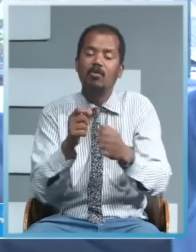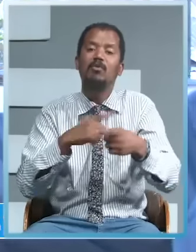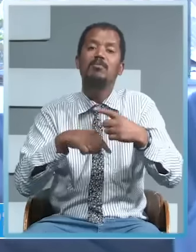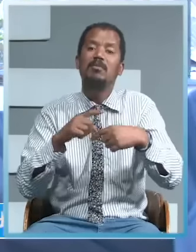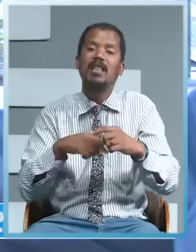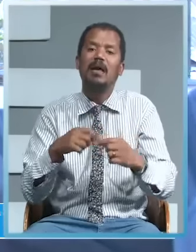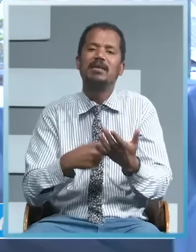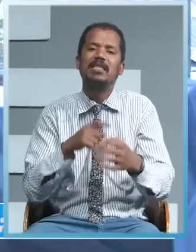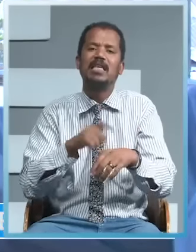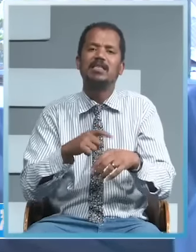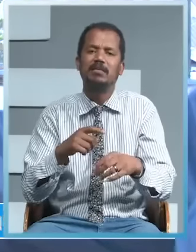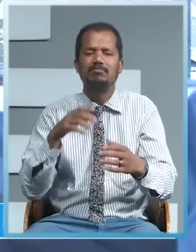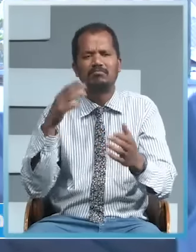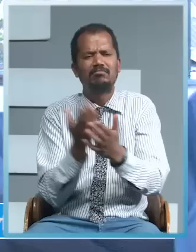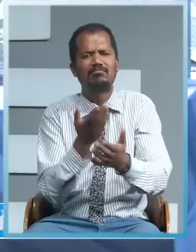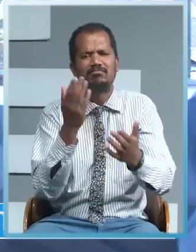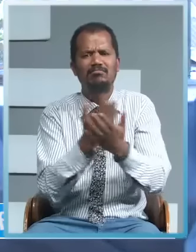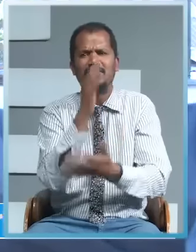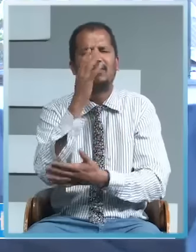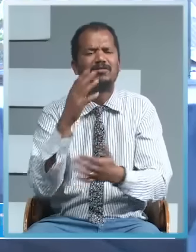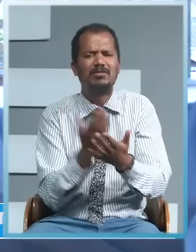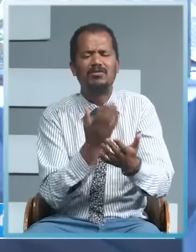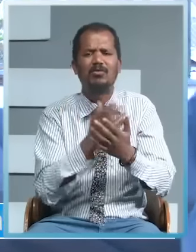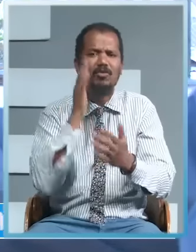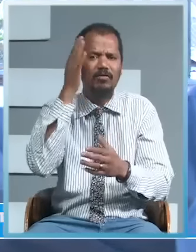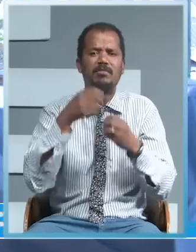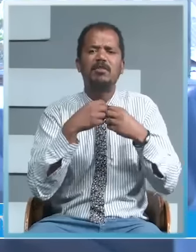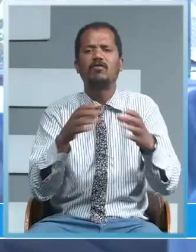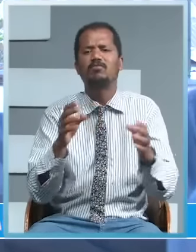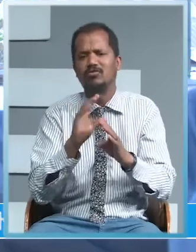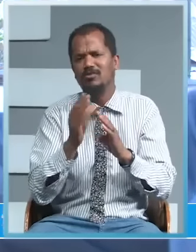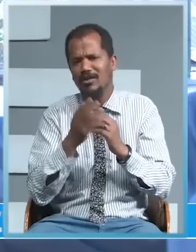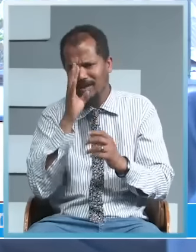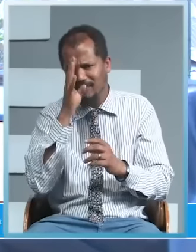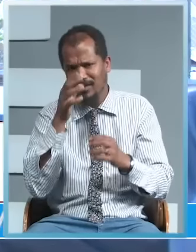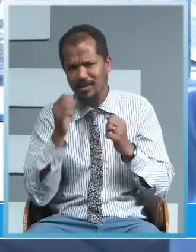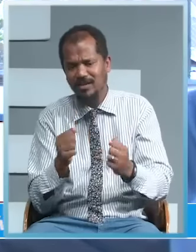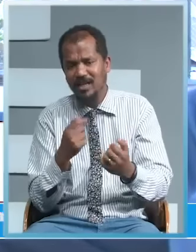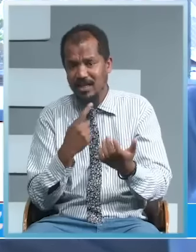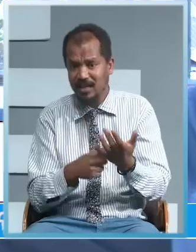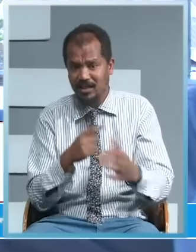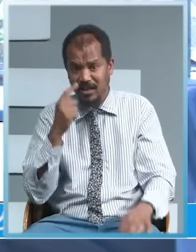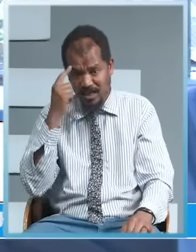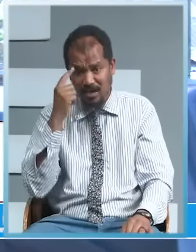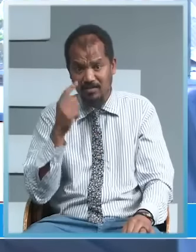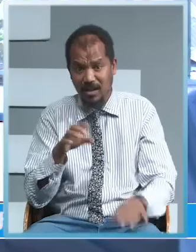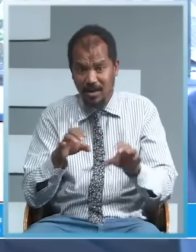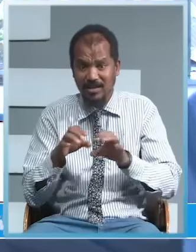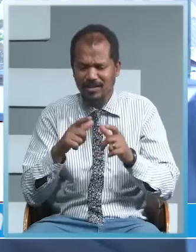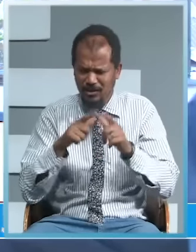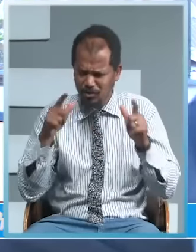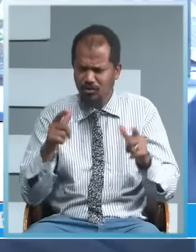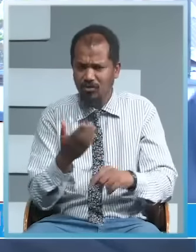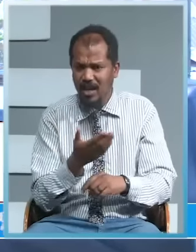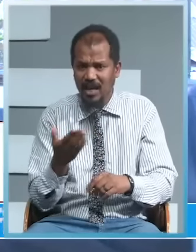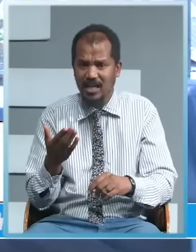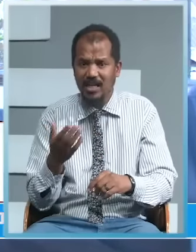ይመጣል እዛን ጊዜ እየተመነጠሩ ወደፊት የሚጠፉበት ሁኔታ ሊፈጠር ይችላል ስለዚህ እነዚህን conserve ለማድረግ ትልቁ ነገር